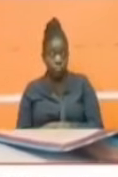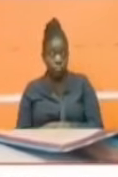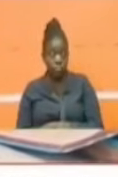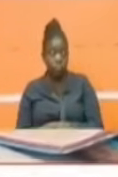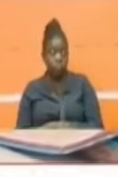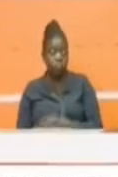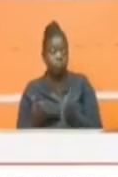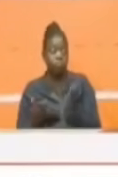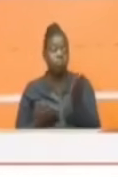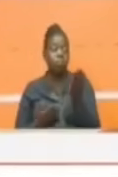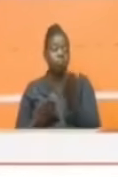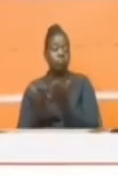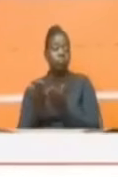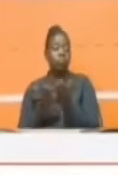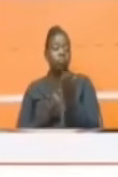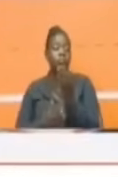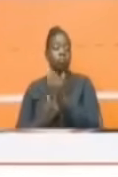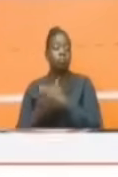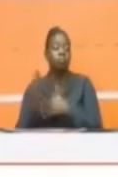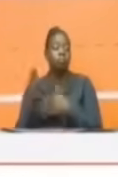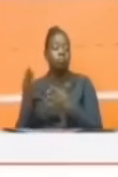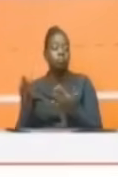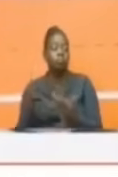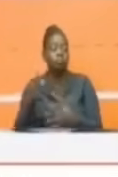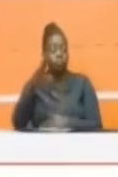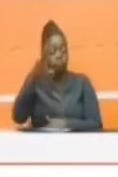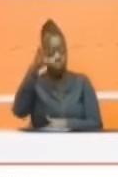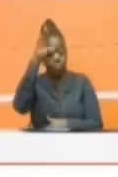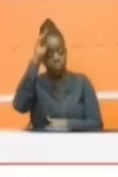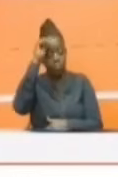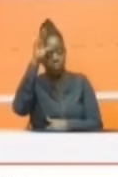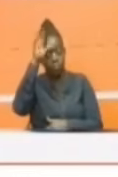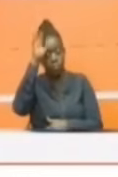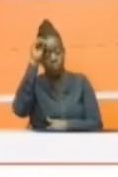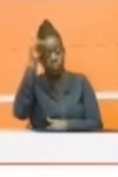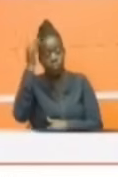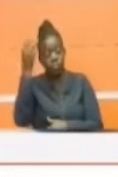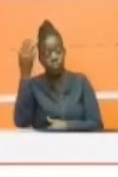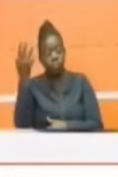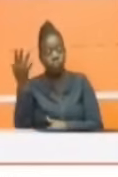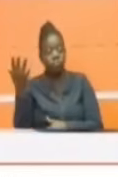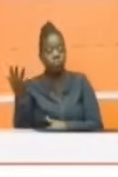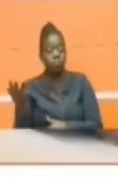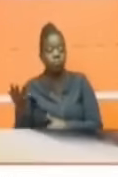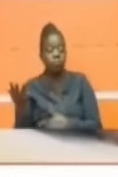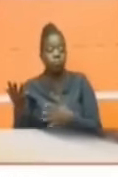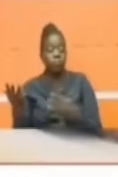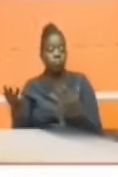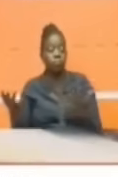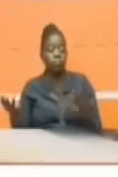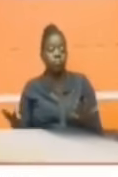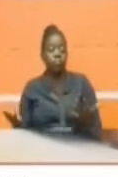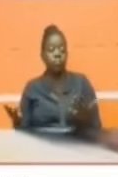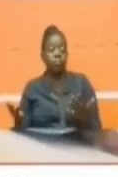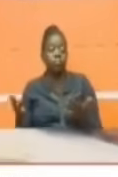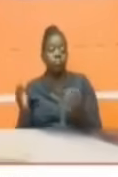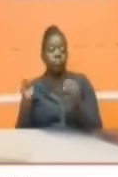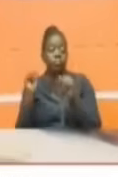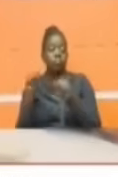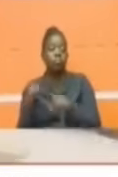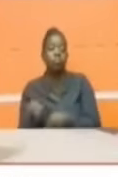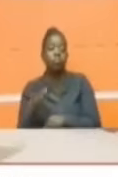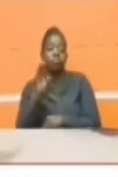baweereza Katonda bamusomye onno kusaana